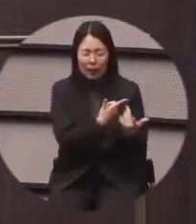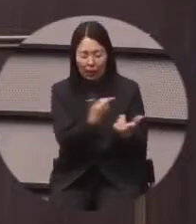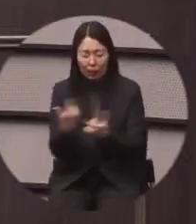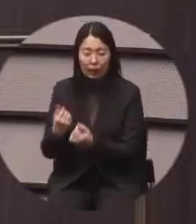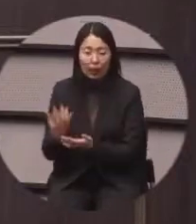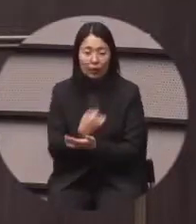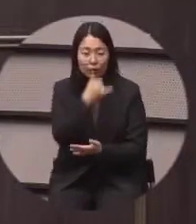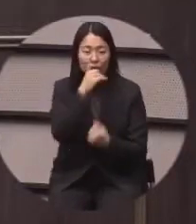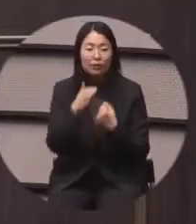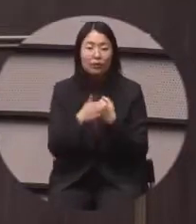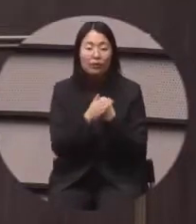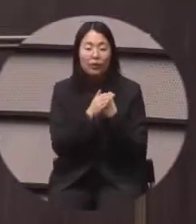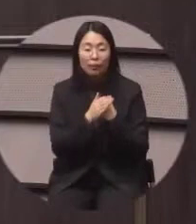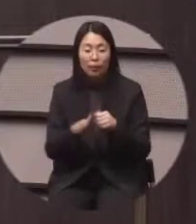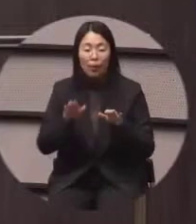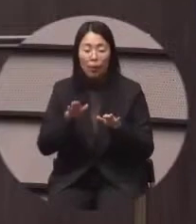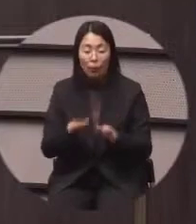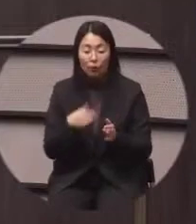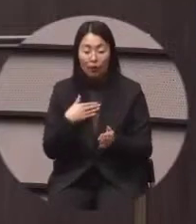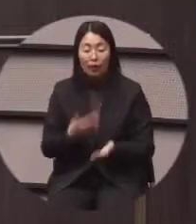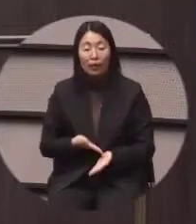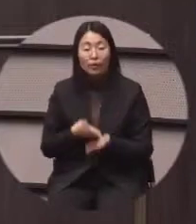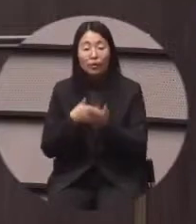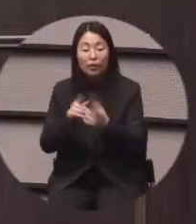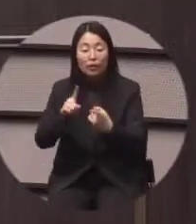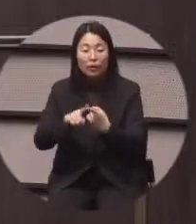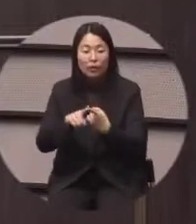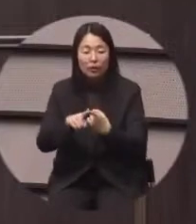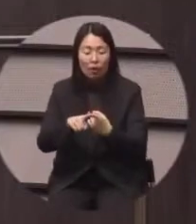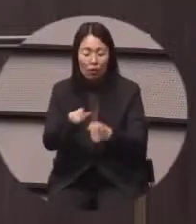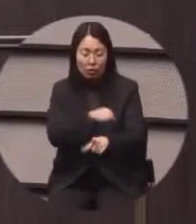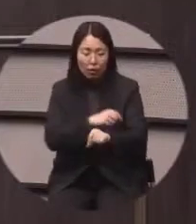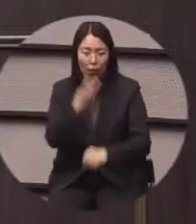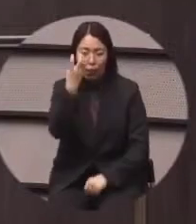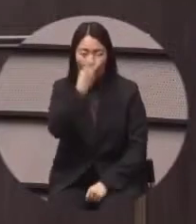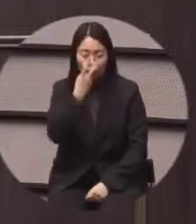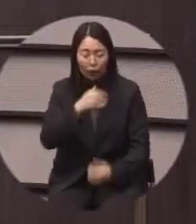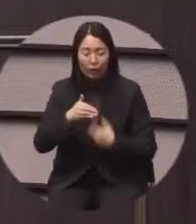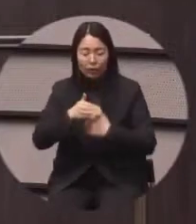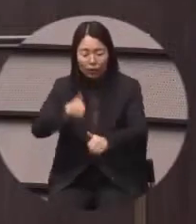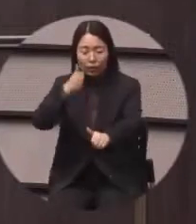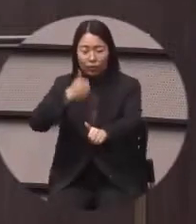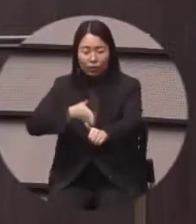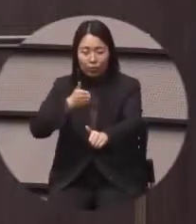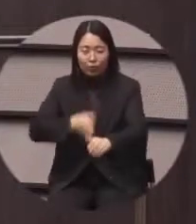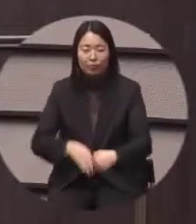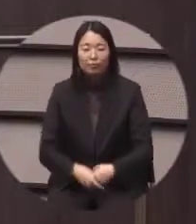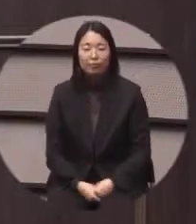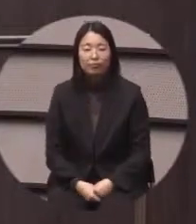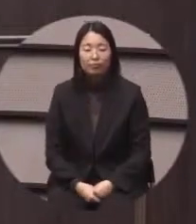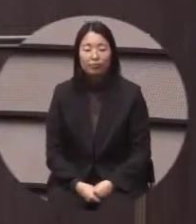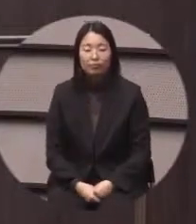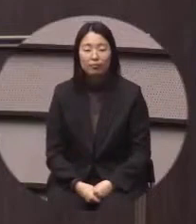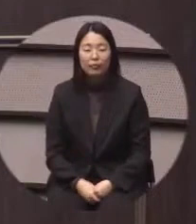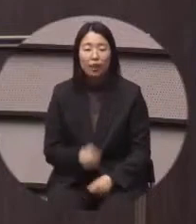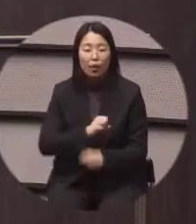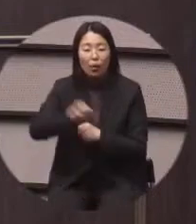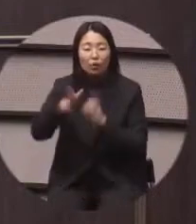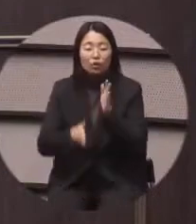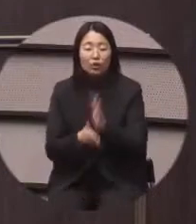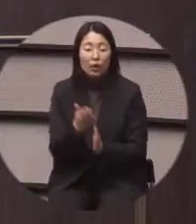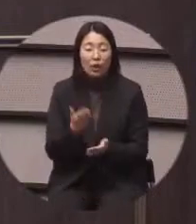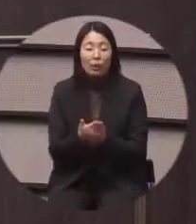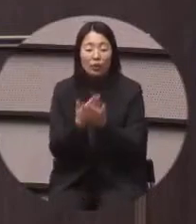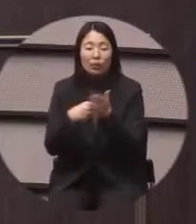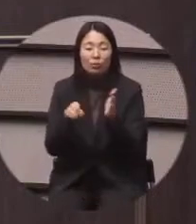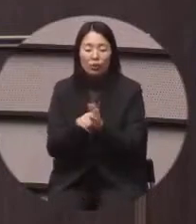본 의원이 제안한 방안에 대해 적극적으로 검토하여 추진해 주시기를 기대하겠습니다. 하루하루 광주시의 발전을